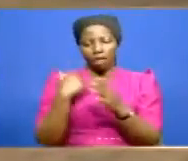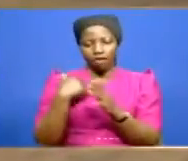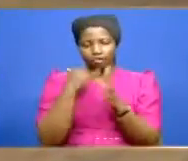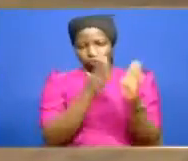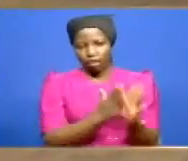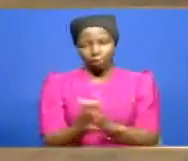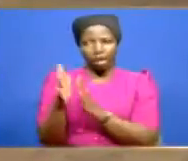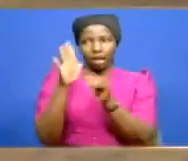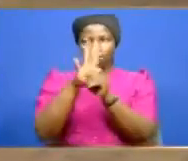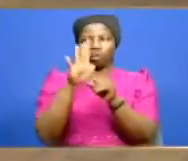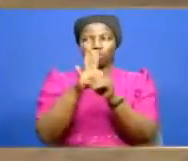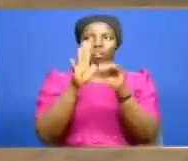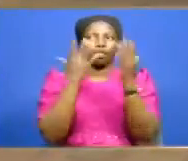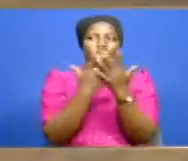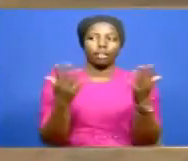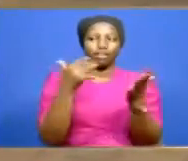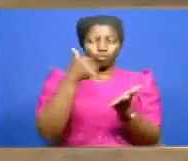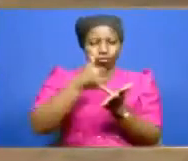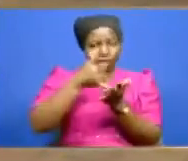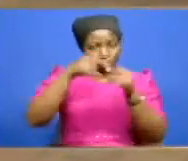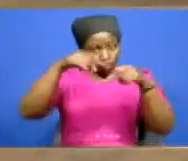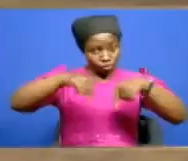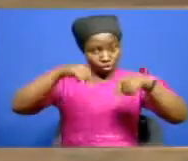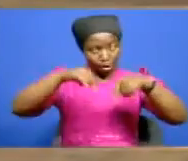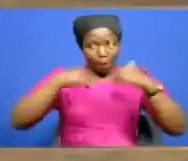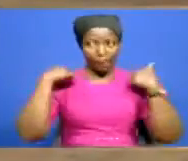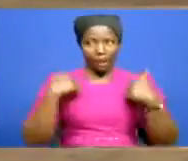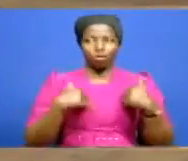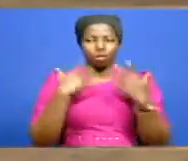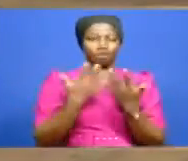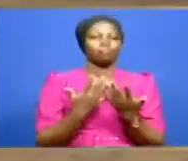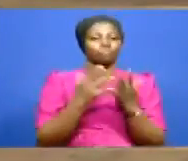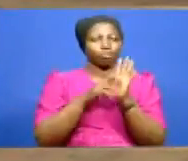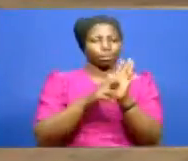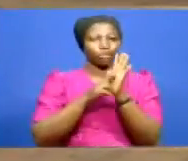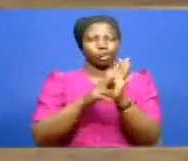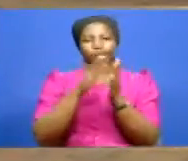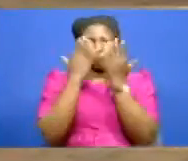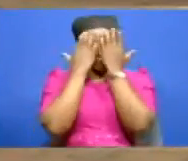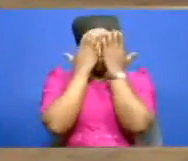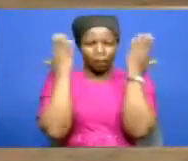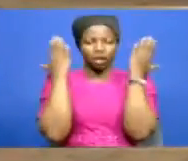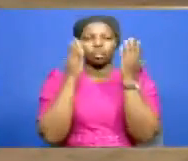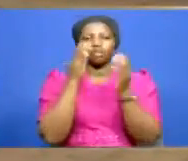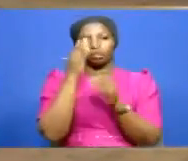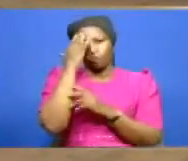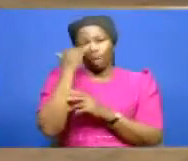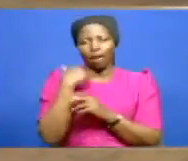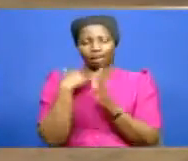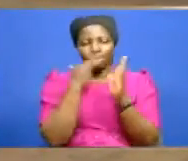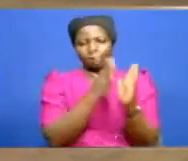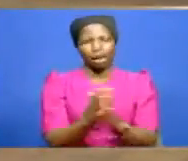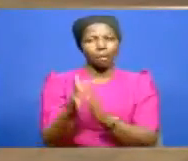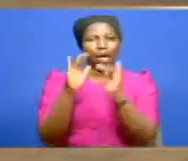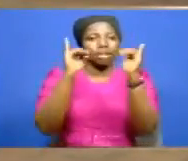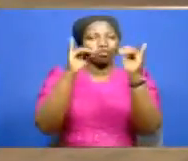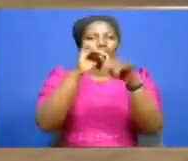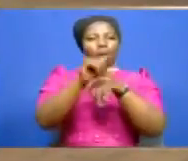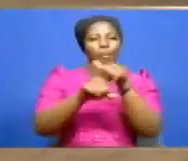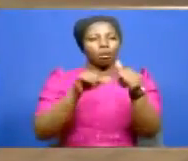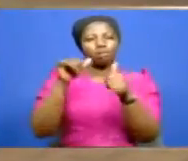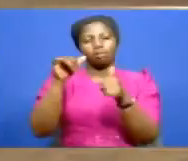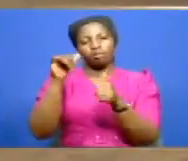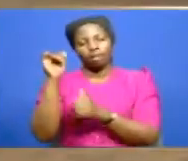mambo mengi tu, ikiwa pia hii leo namshikia zamu mwenzangu Boni Musambi na tumekuandalia taarifa kuhusiana na sekta ya